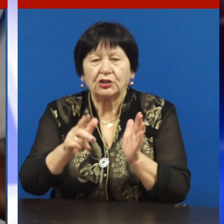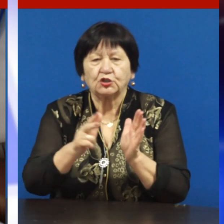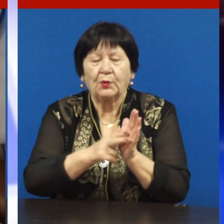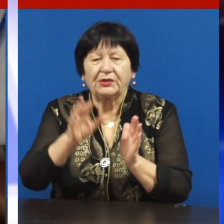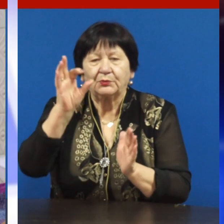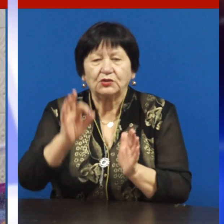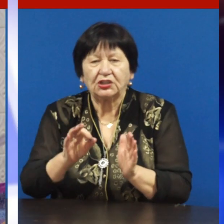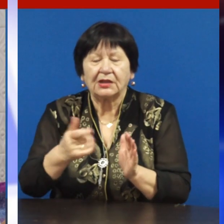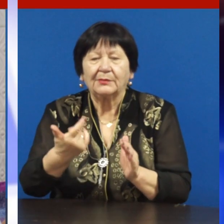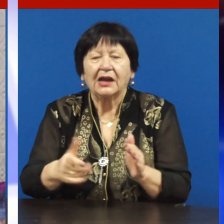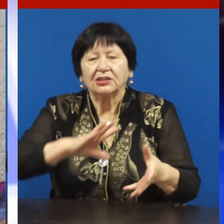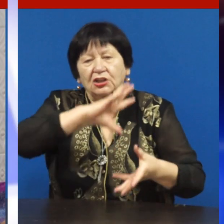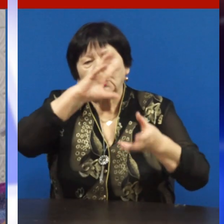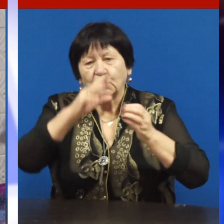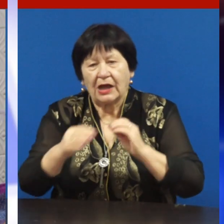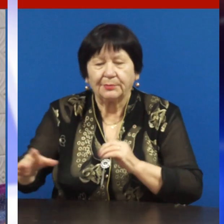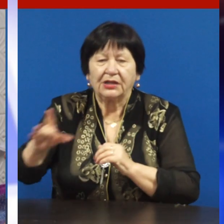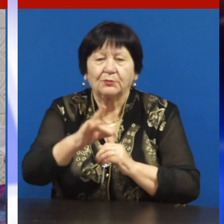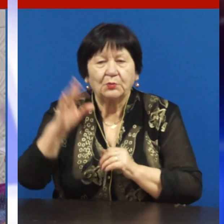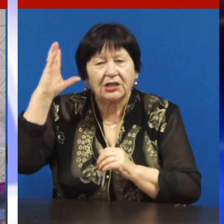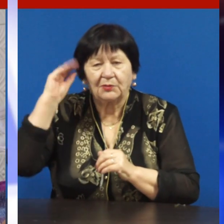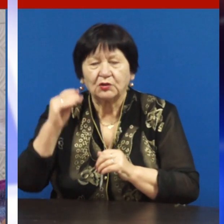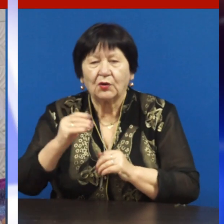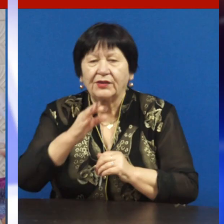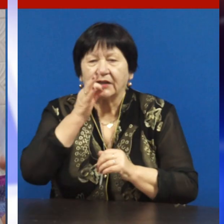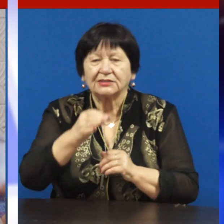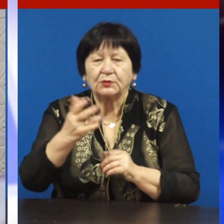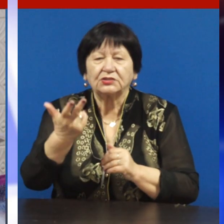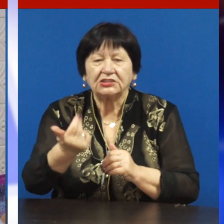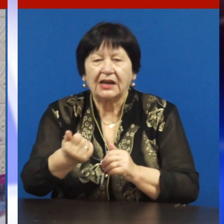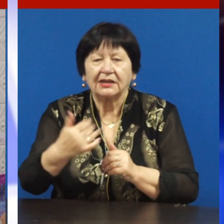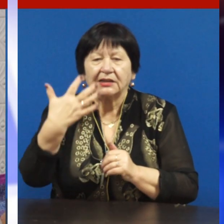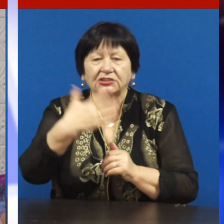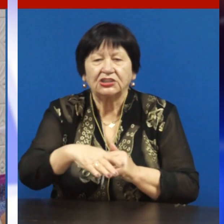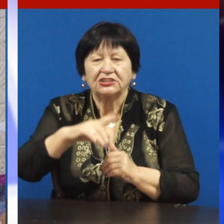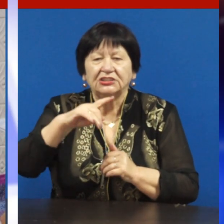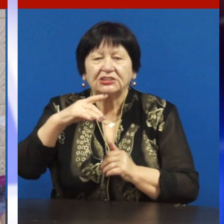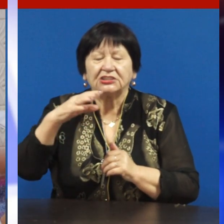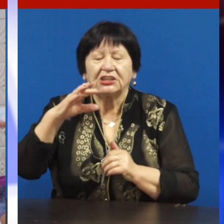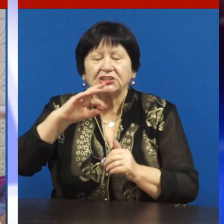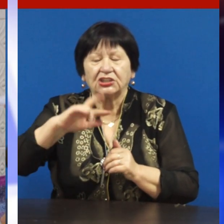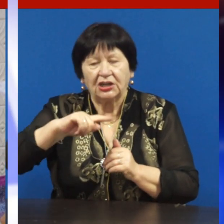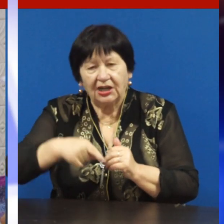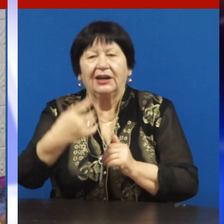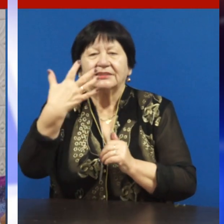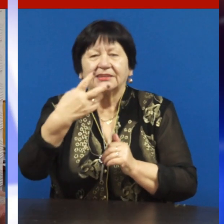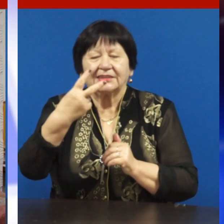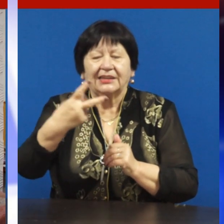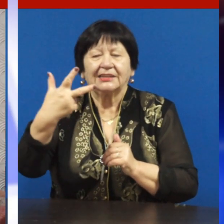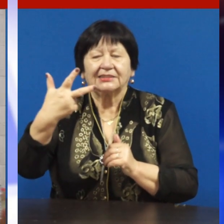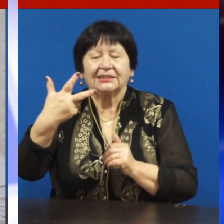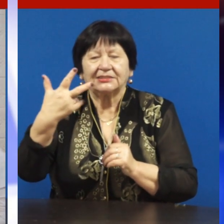49,9% pe când în total pe Republica Moldova răspunsul Da a fost de 50,3%